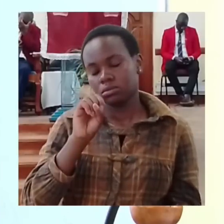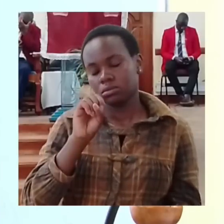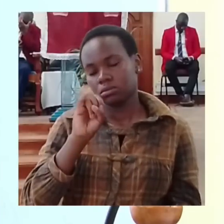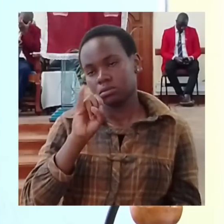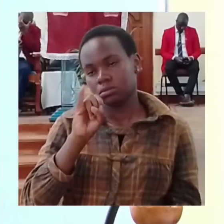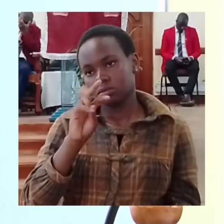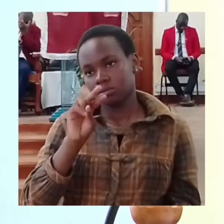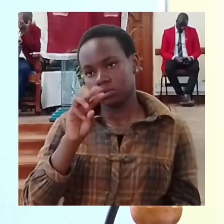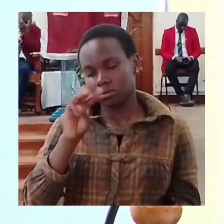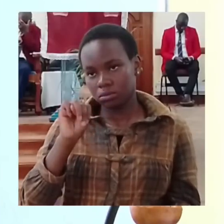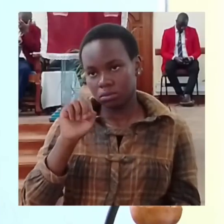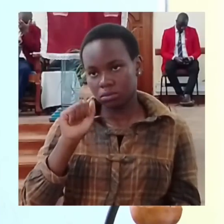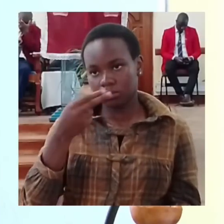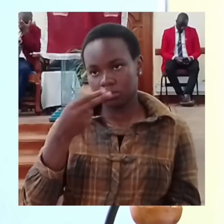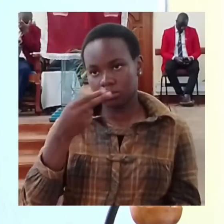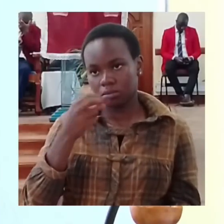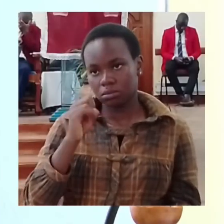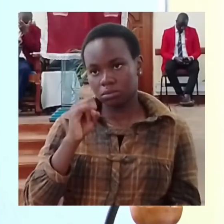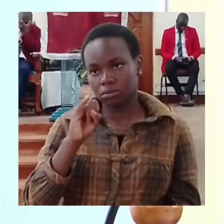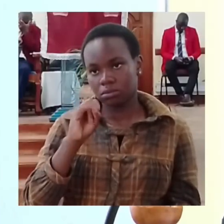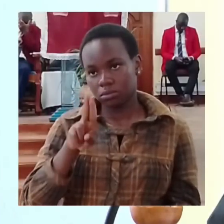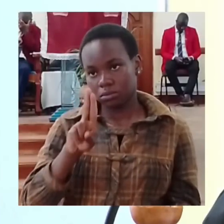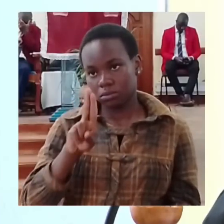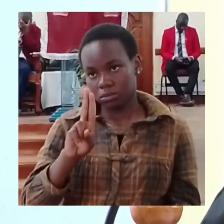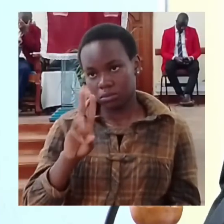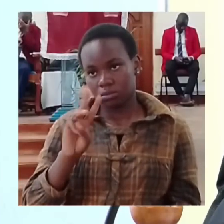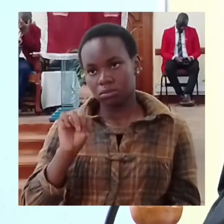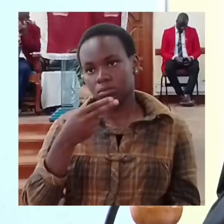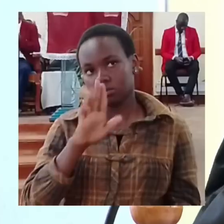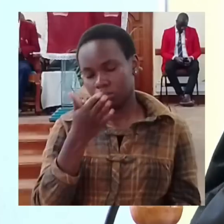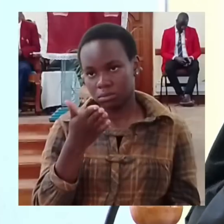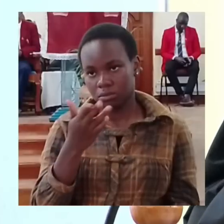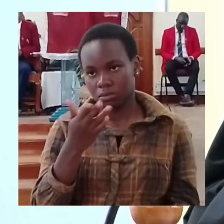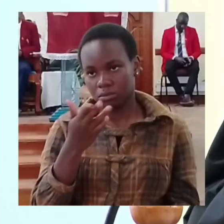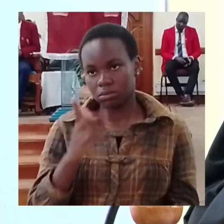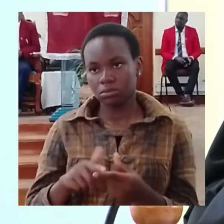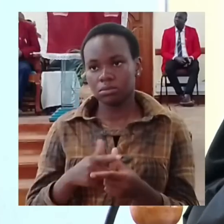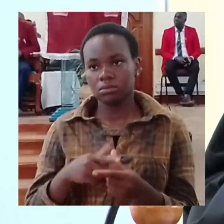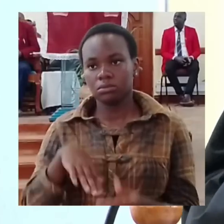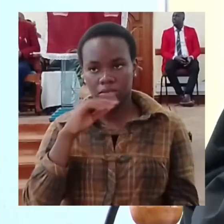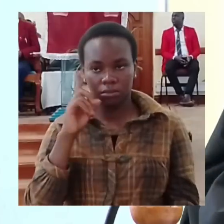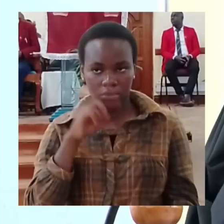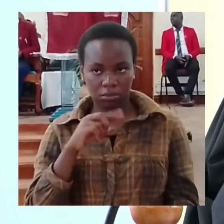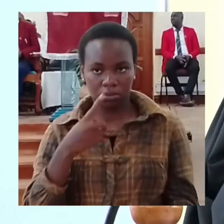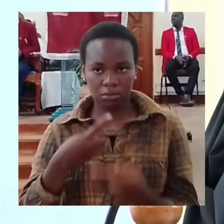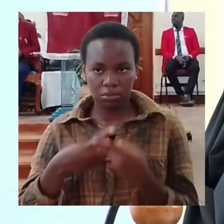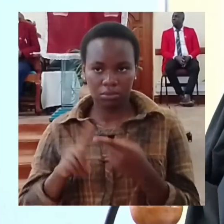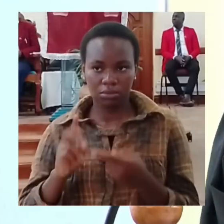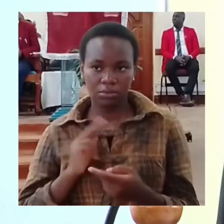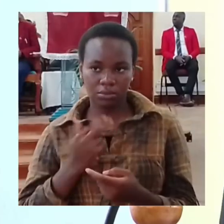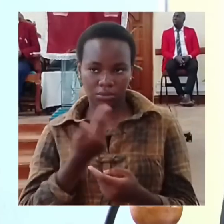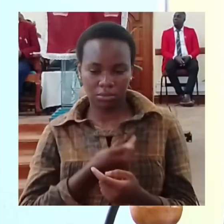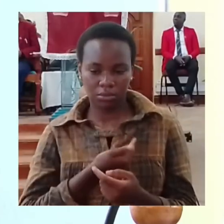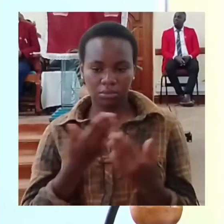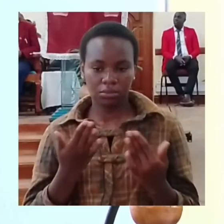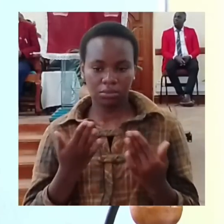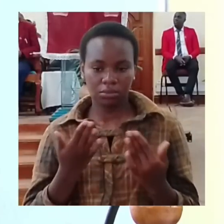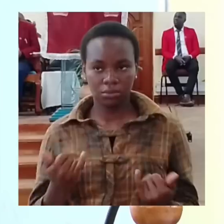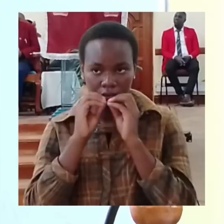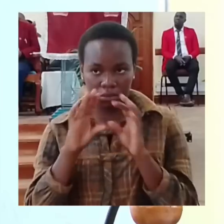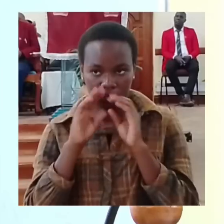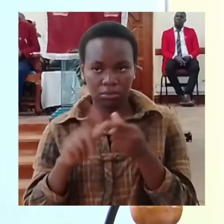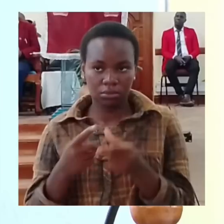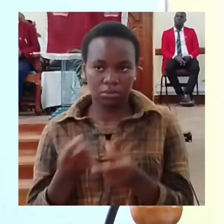mathire kũ, kũrĩ andũ matũraga na etagwo Simon Kibe njera-inĩ citũ. But why us? We have been blessed.